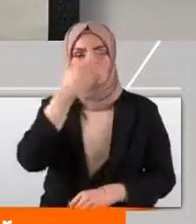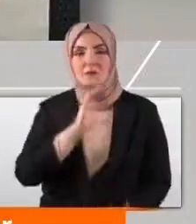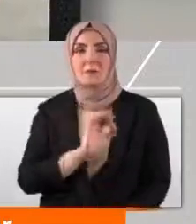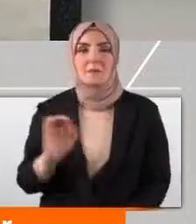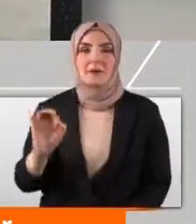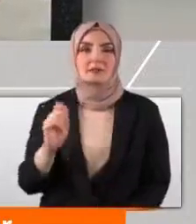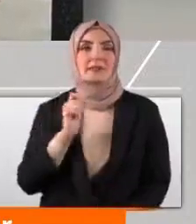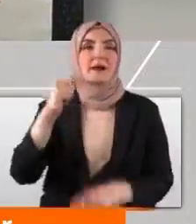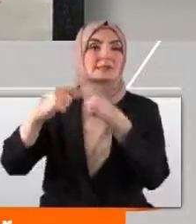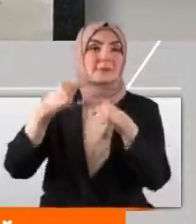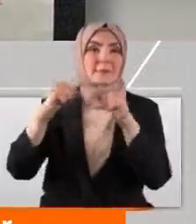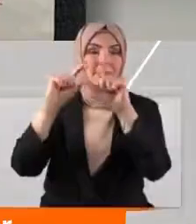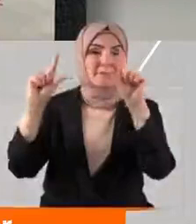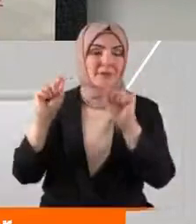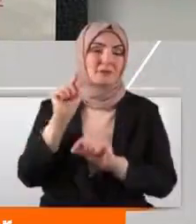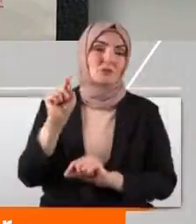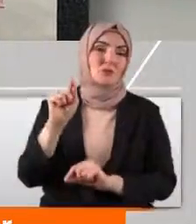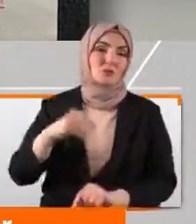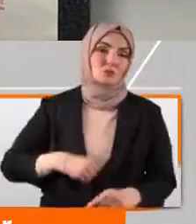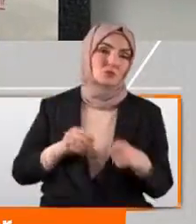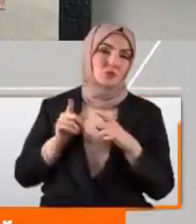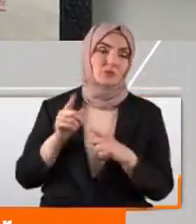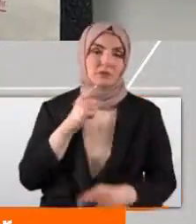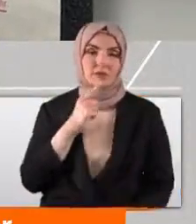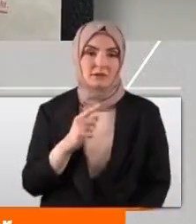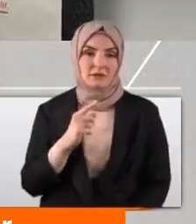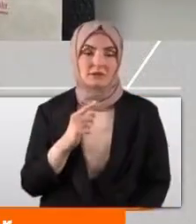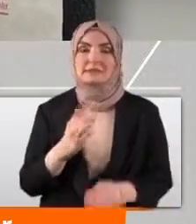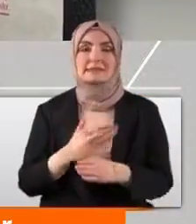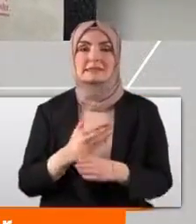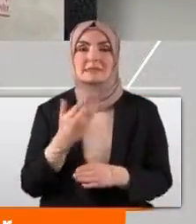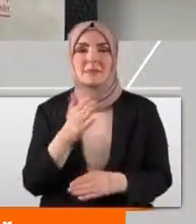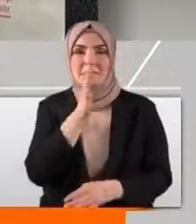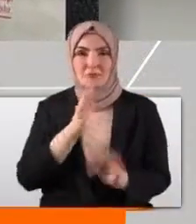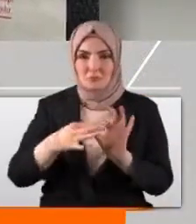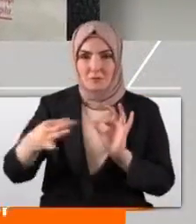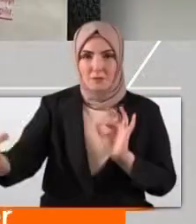Peki neden 435 lira aldınız? Yani 500 metrenin 435 lira etmediğini...